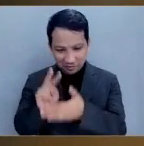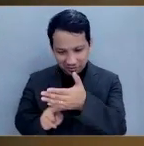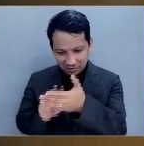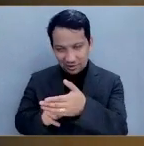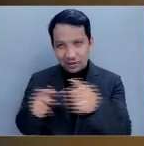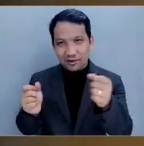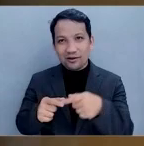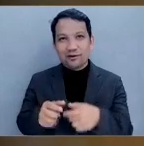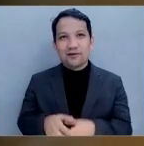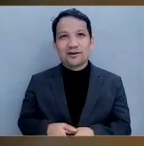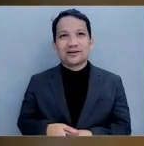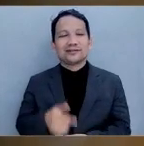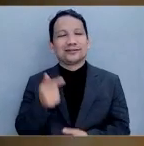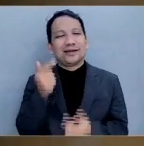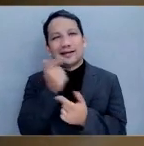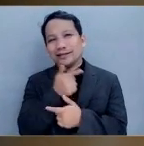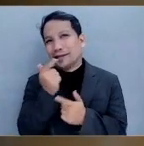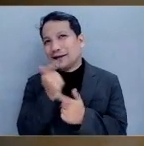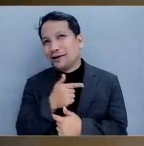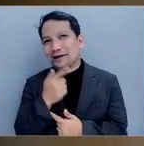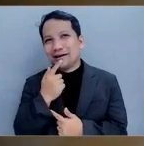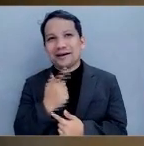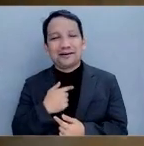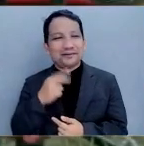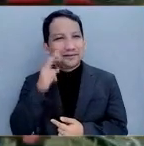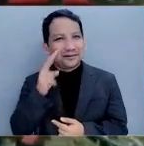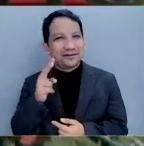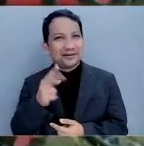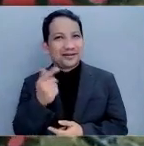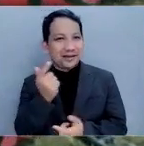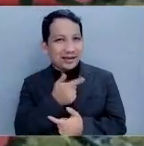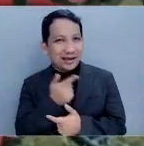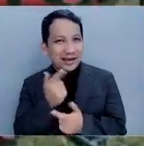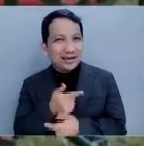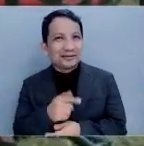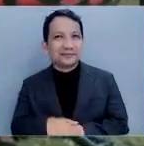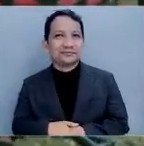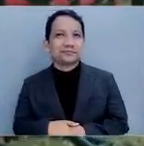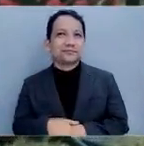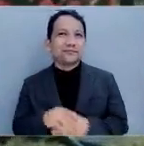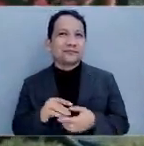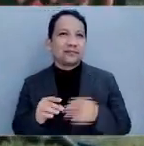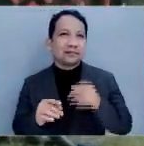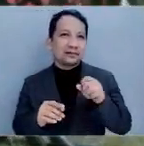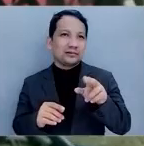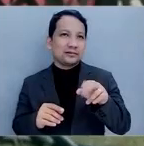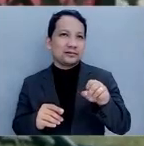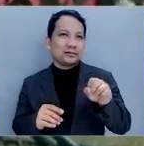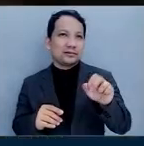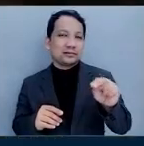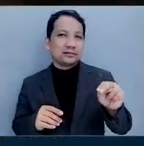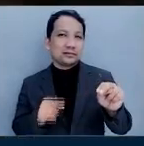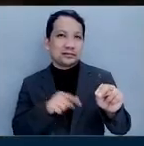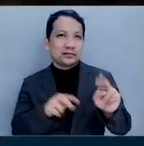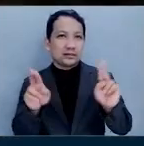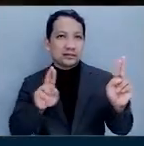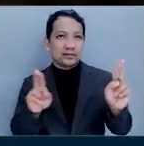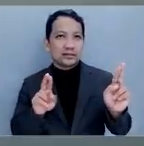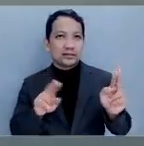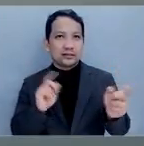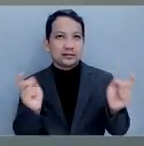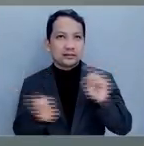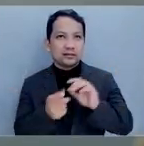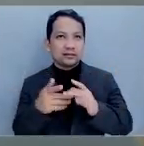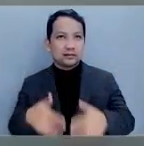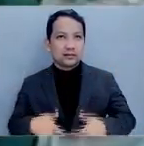comments, tawa ako ng tawa, Bon, grabe, nakakatawa. Kwento ni Susan, dapat daw abangan ng mga pagbabago sa